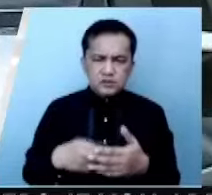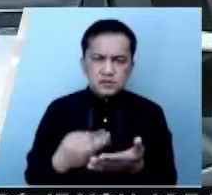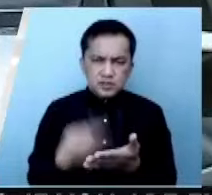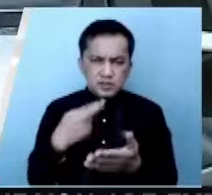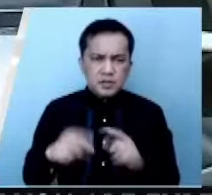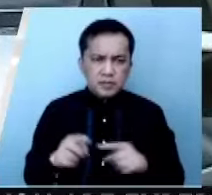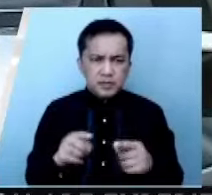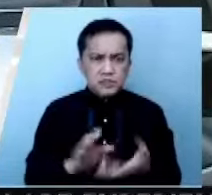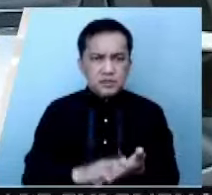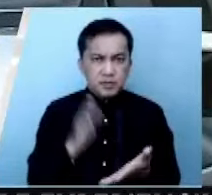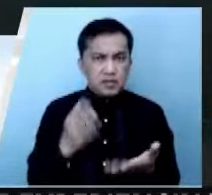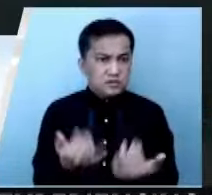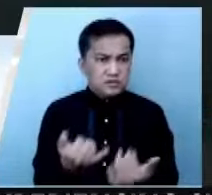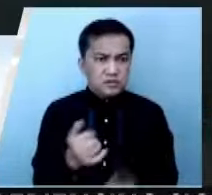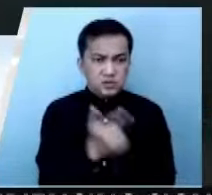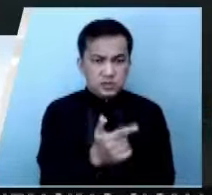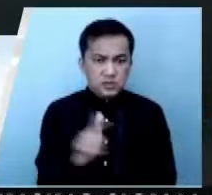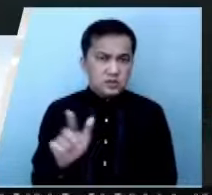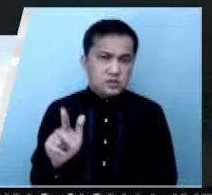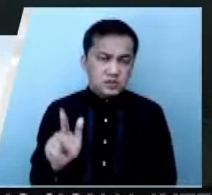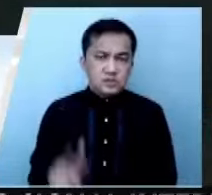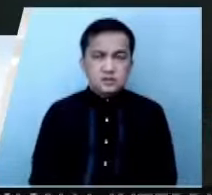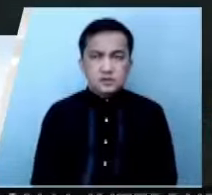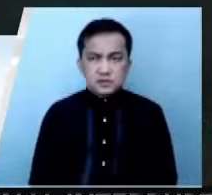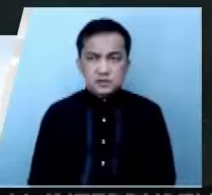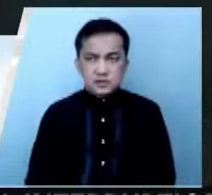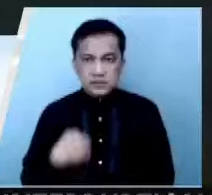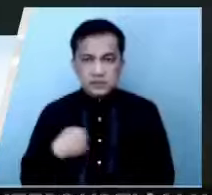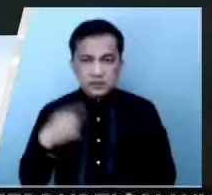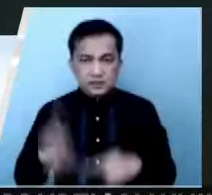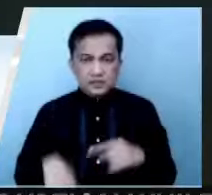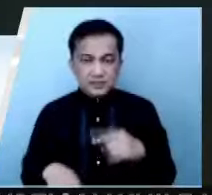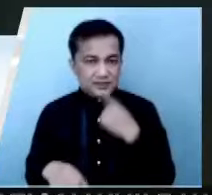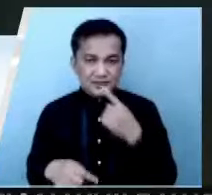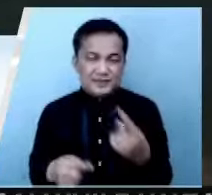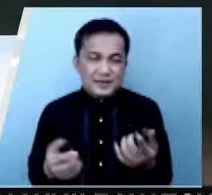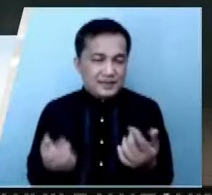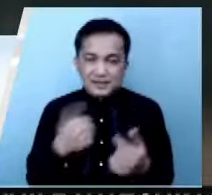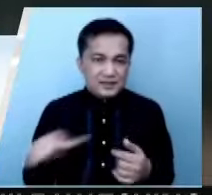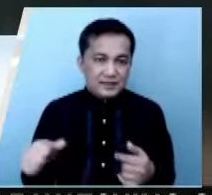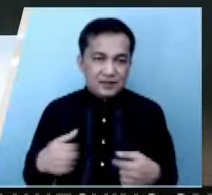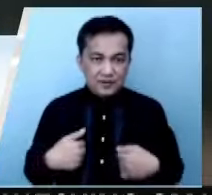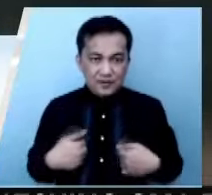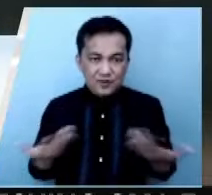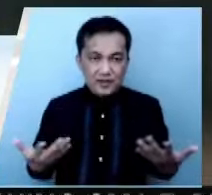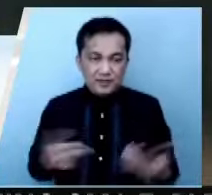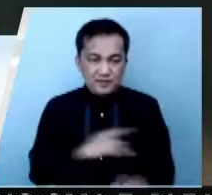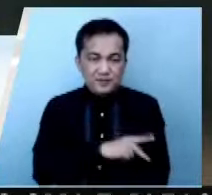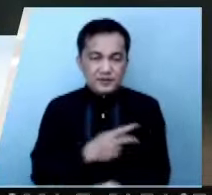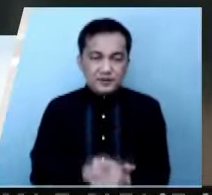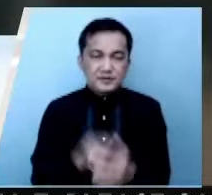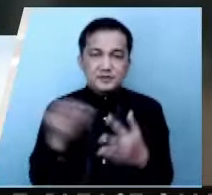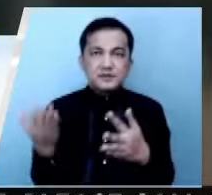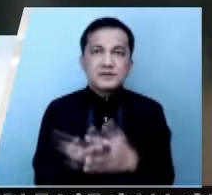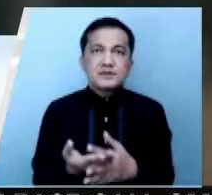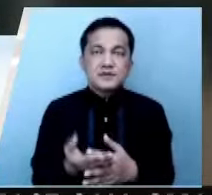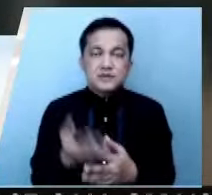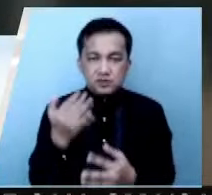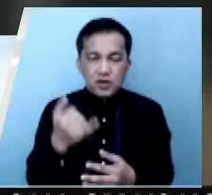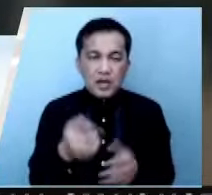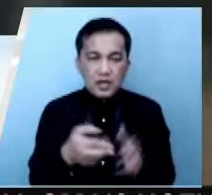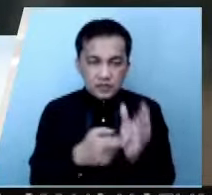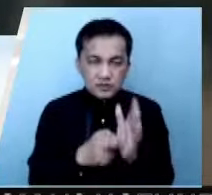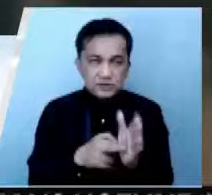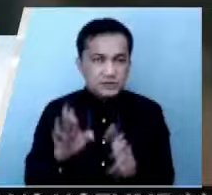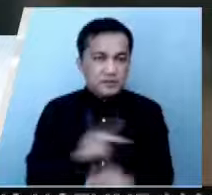ngayong 2023. I cannot guarantee anything because I don't have the power to intervene. That's why I'm requesting for that power